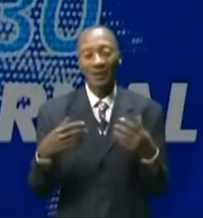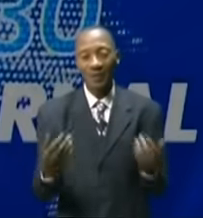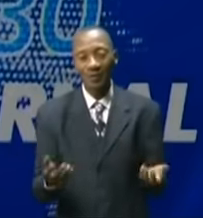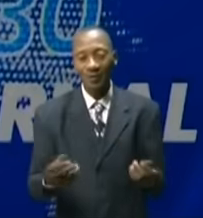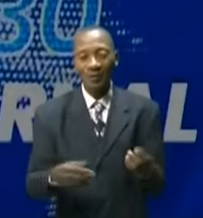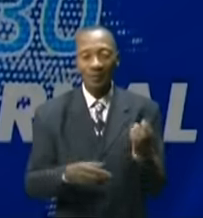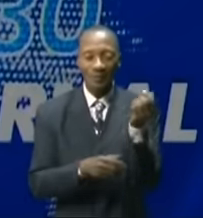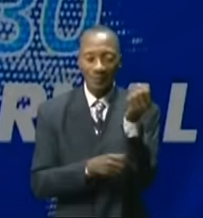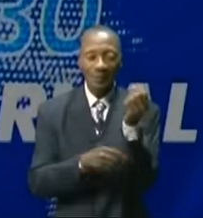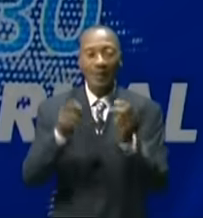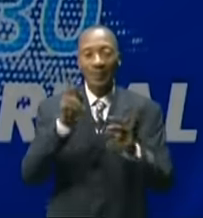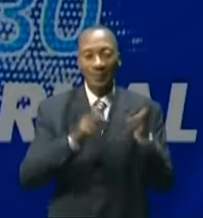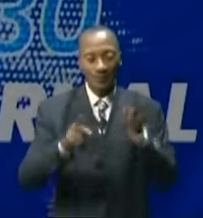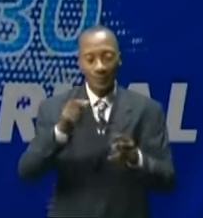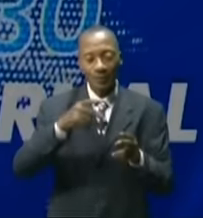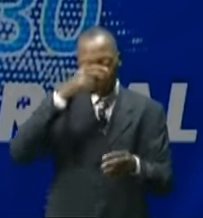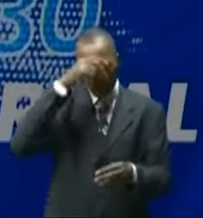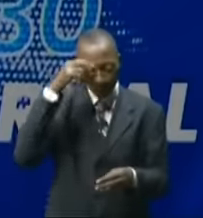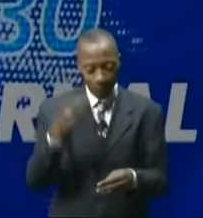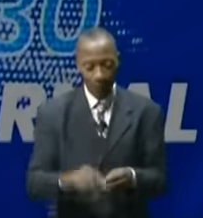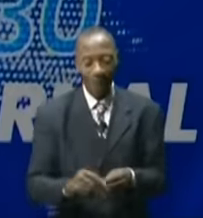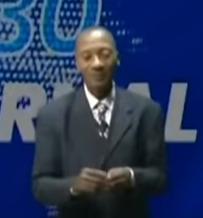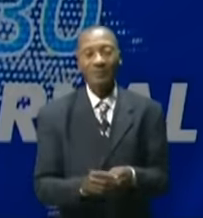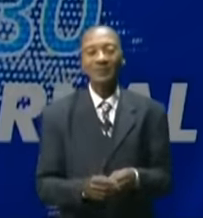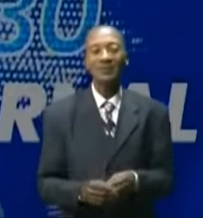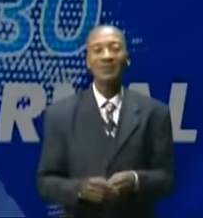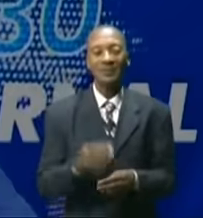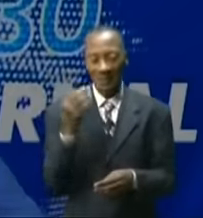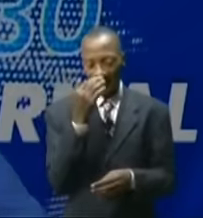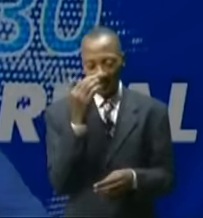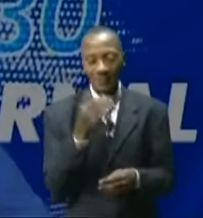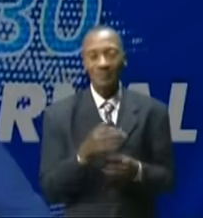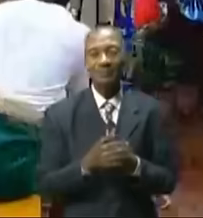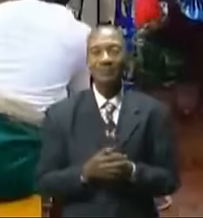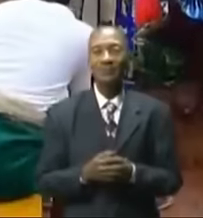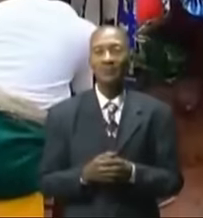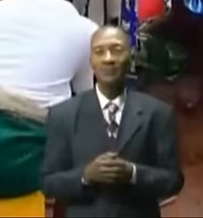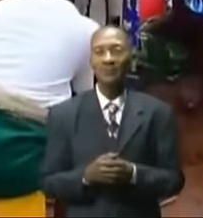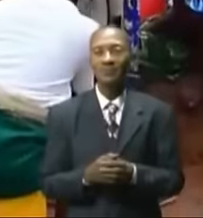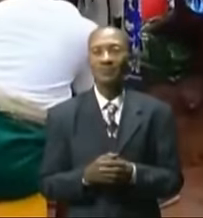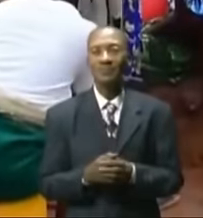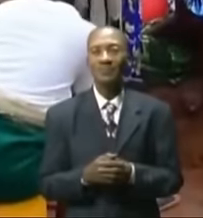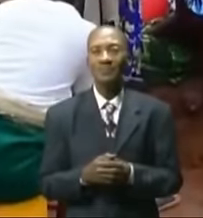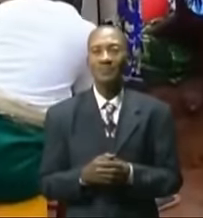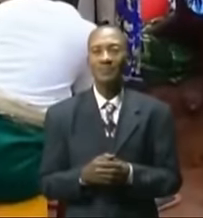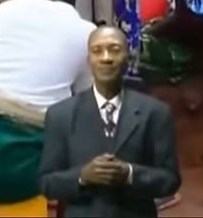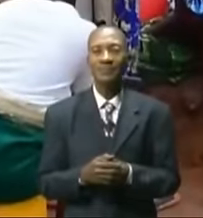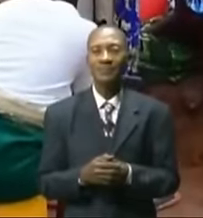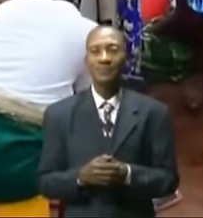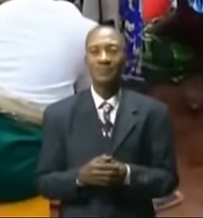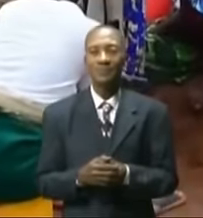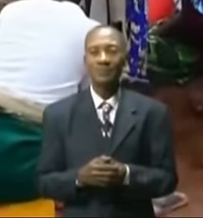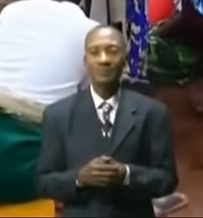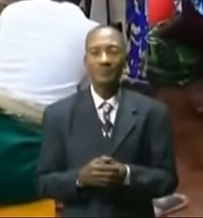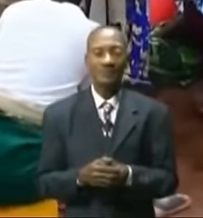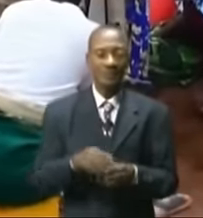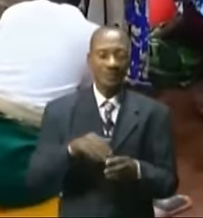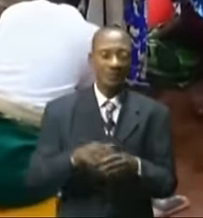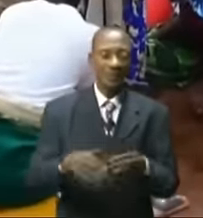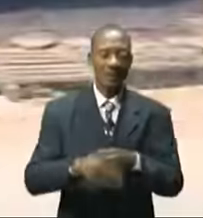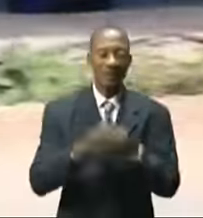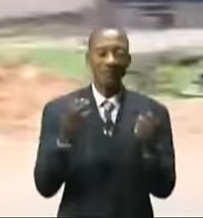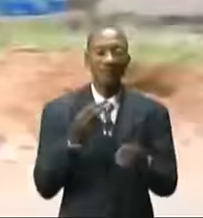province était sur le terrain pour tenter de décanter la situation. Regardez. La pénurie d'eau persiste en Boujima il y a